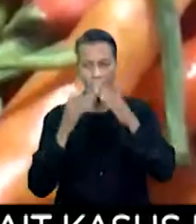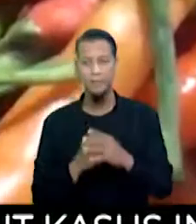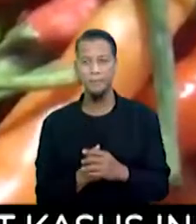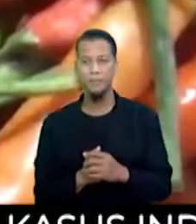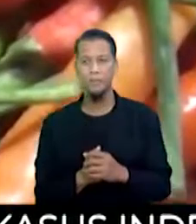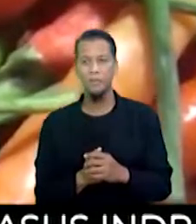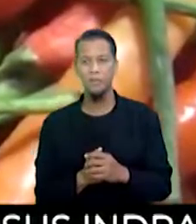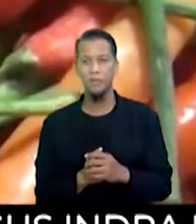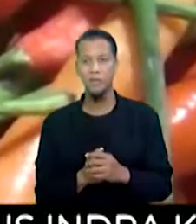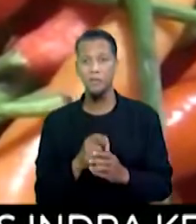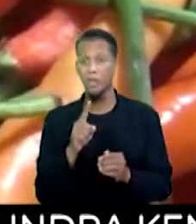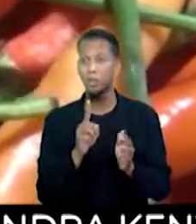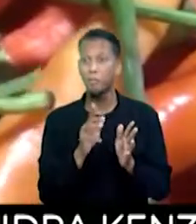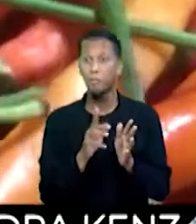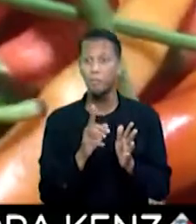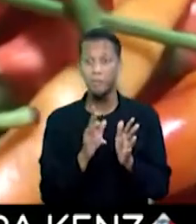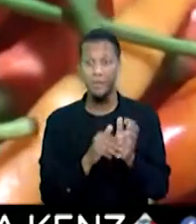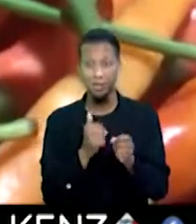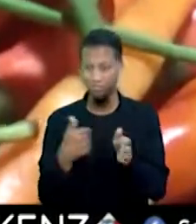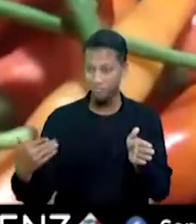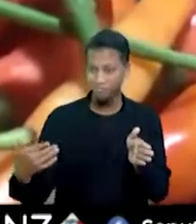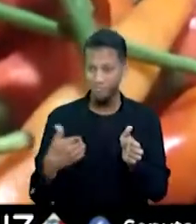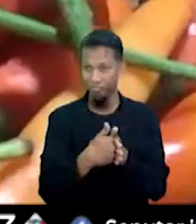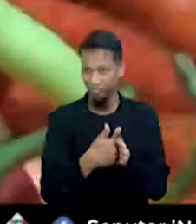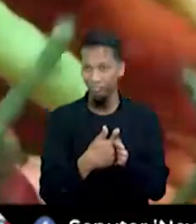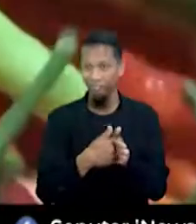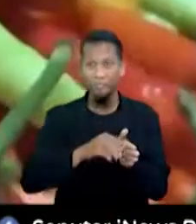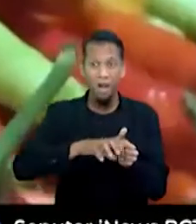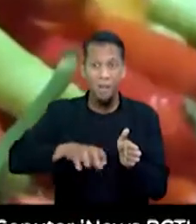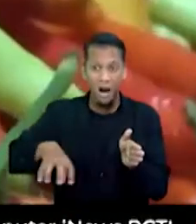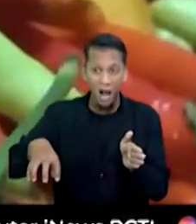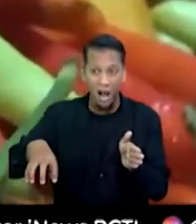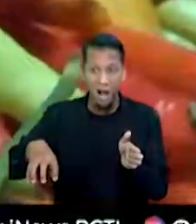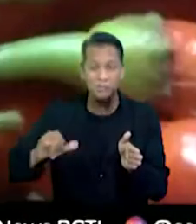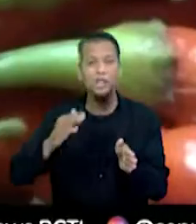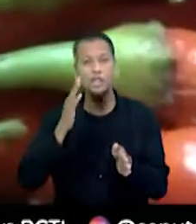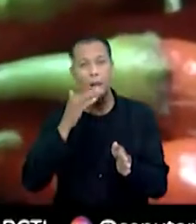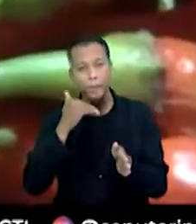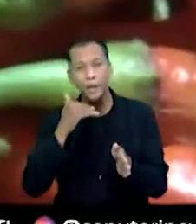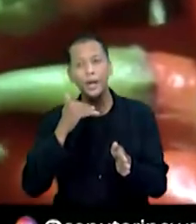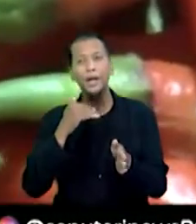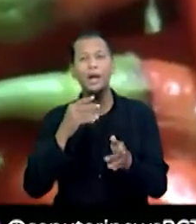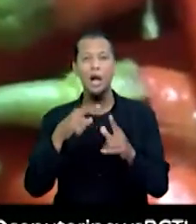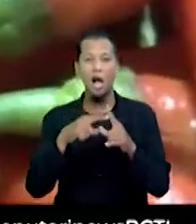sepekan terakhir. Kenaikan terjadi pada harga cabai keriting, cabai merah, bawang merah, dan cabai rawit.